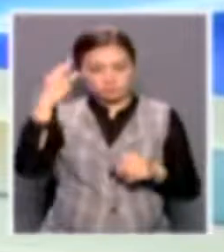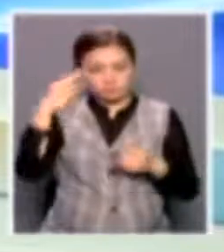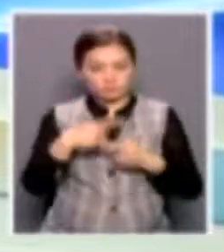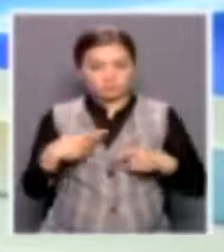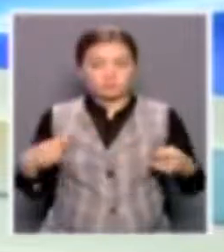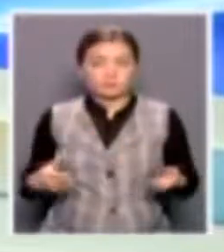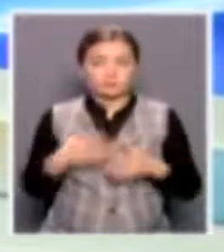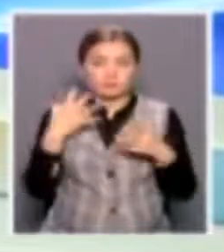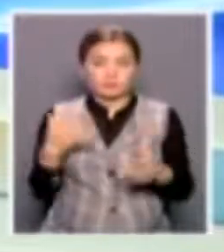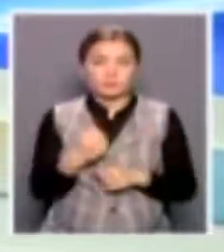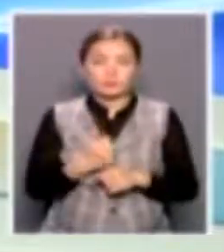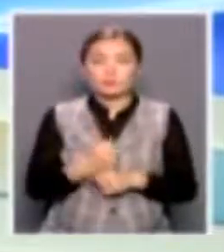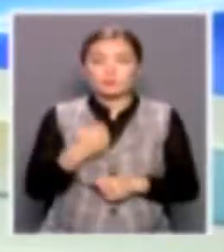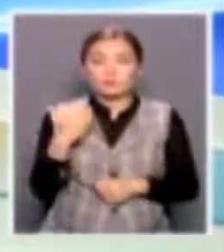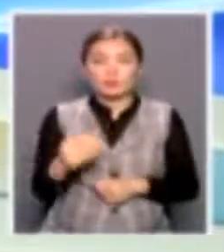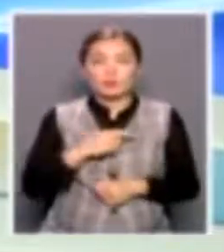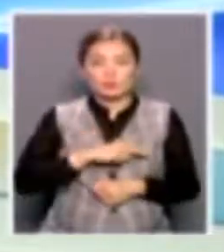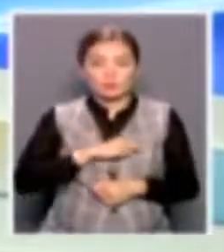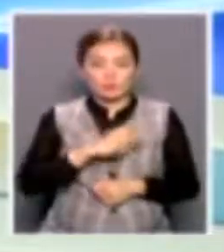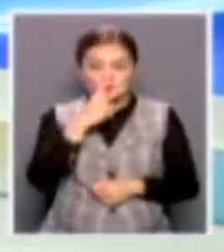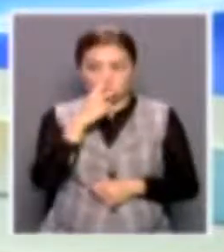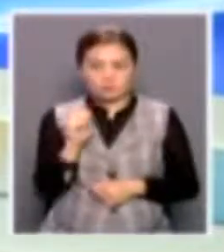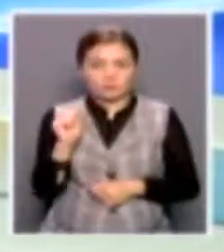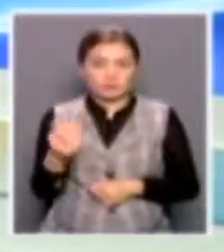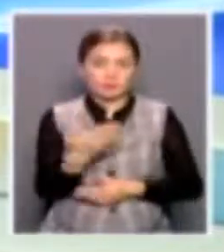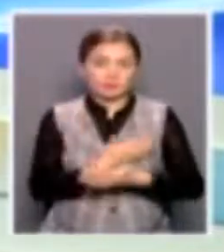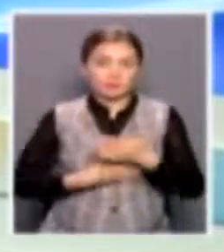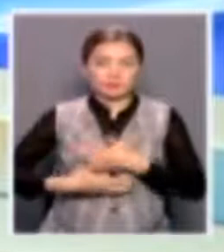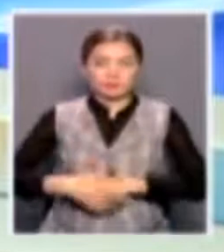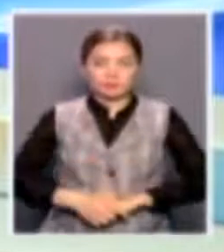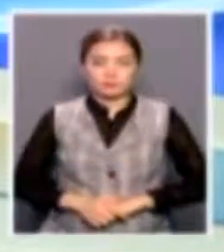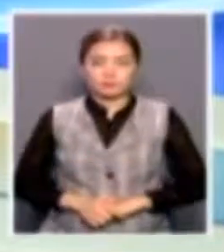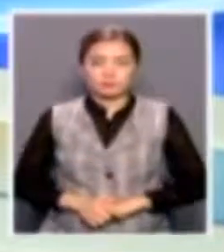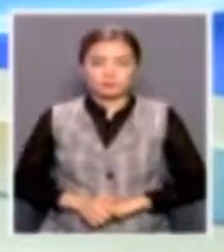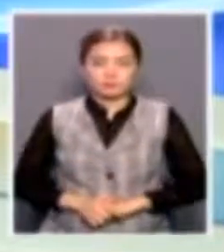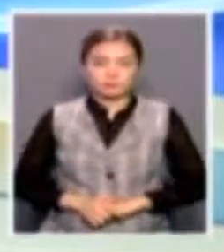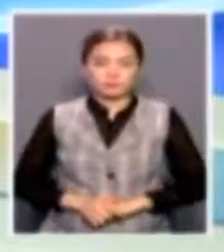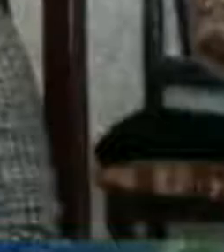годами хранящихся произведений творчества? С мастерицей пообщалась наша съемочная группа.